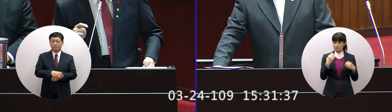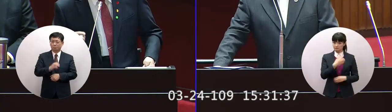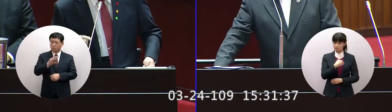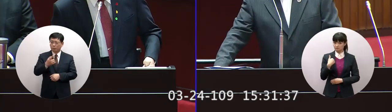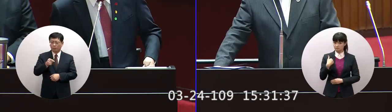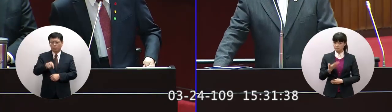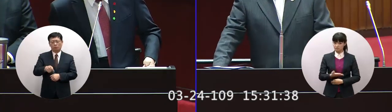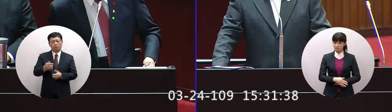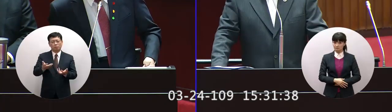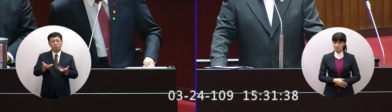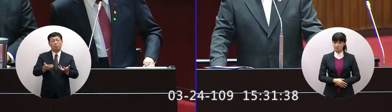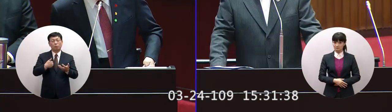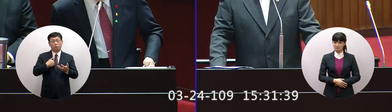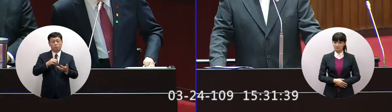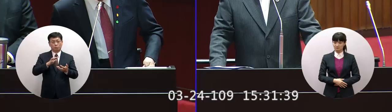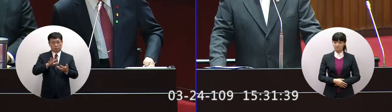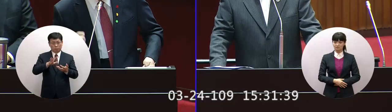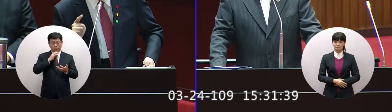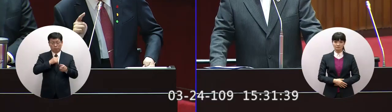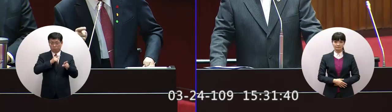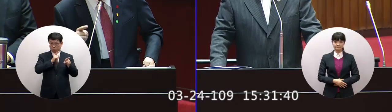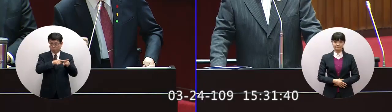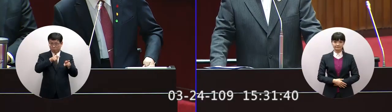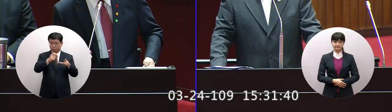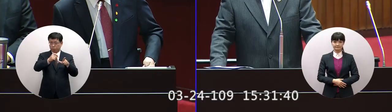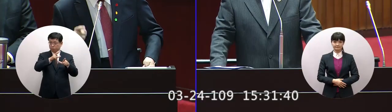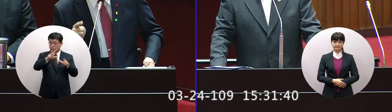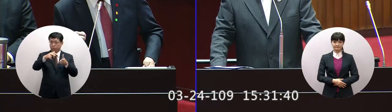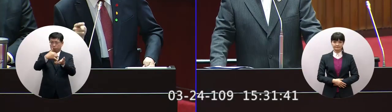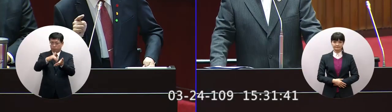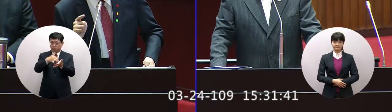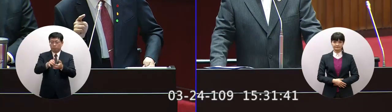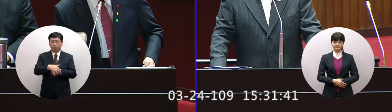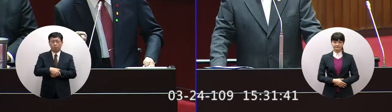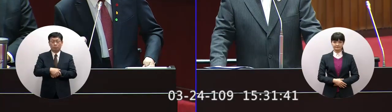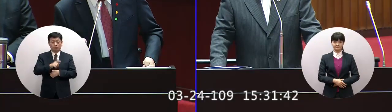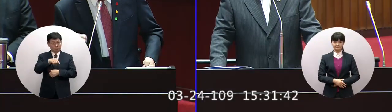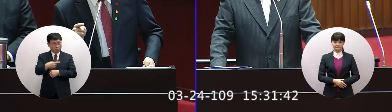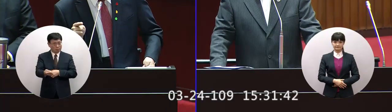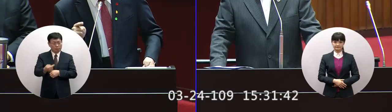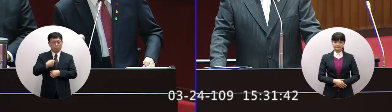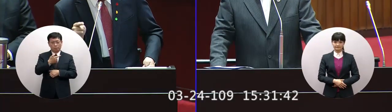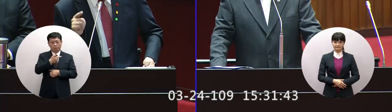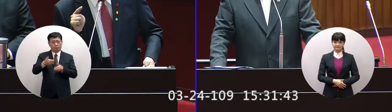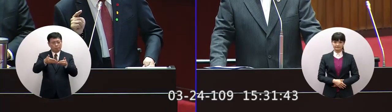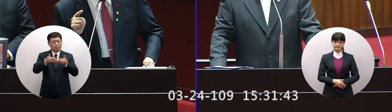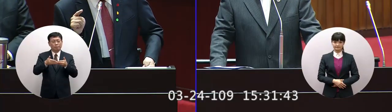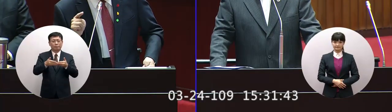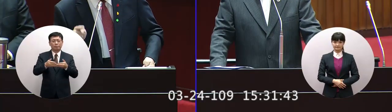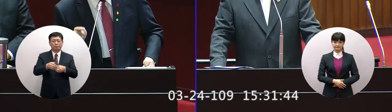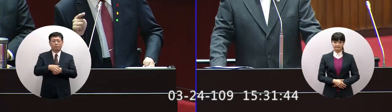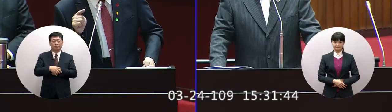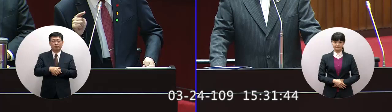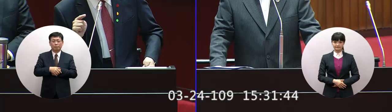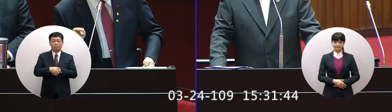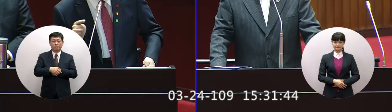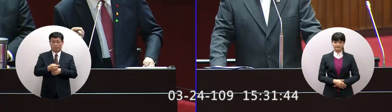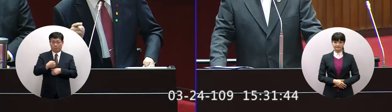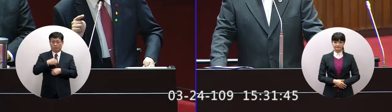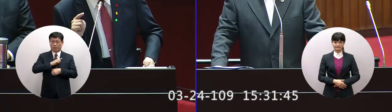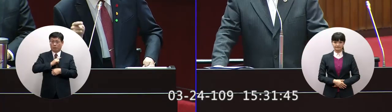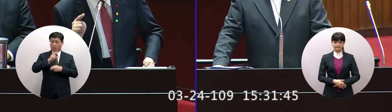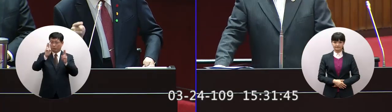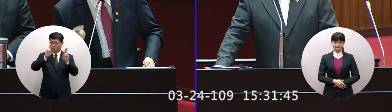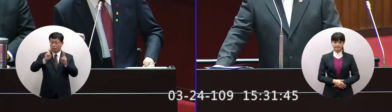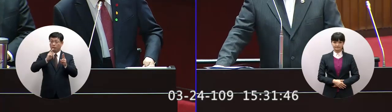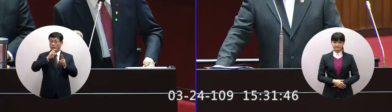为这个部分来说，我们有根据那个公式来，然后最重要我们是还有一个所谓的电